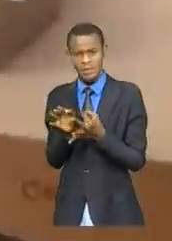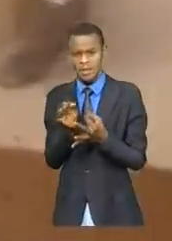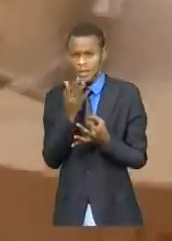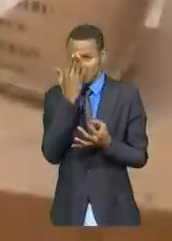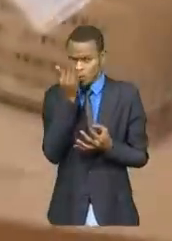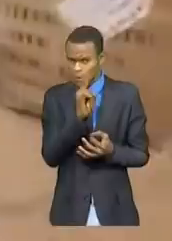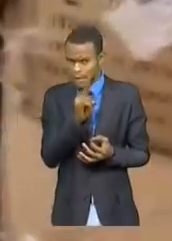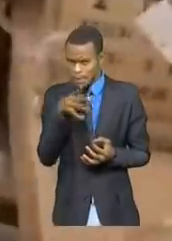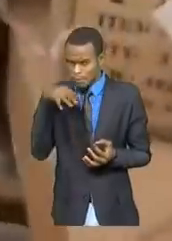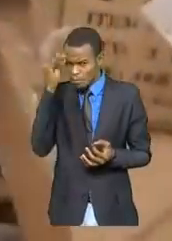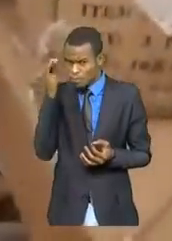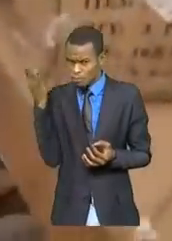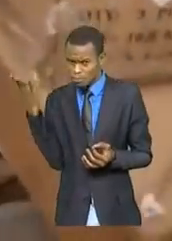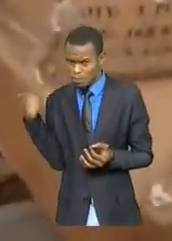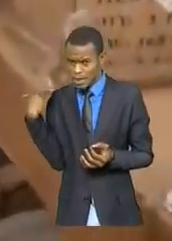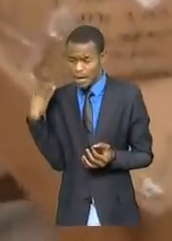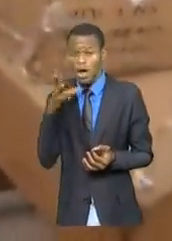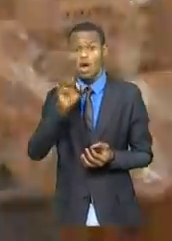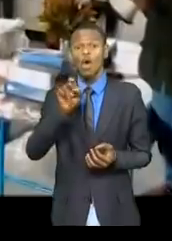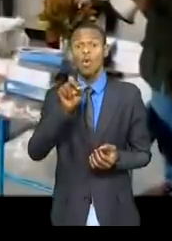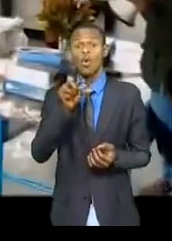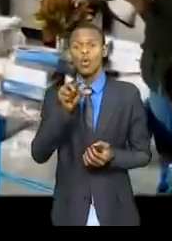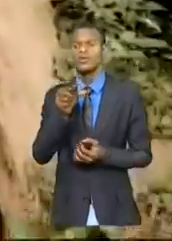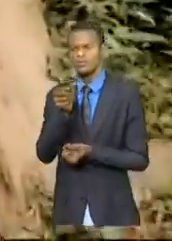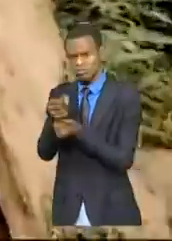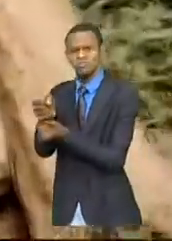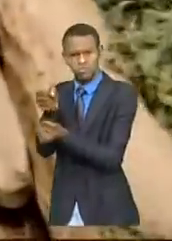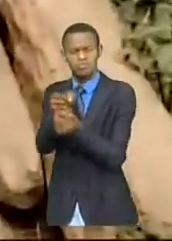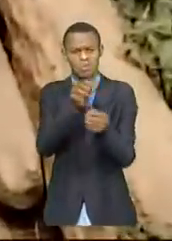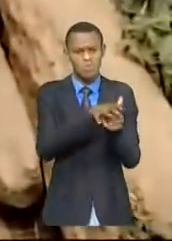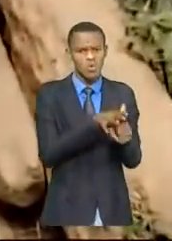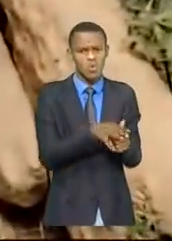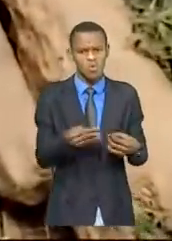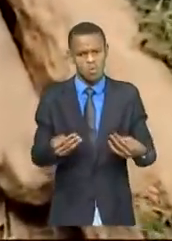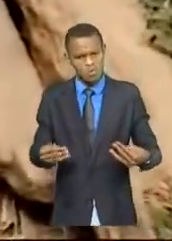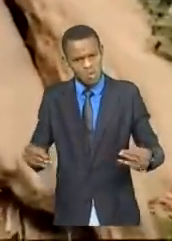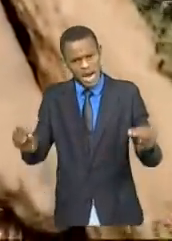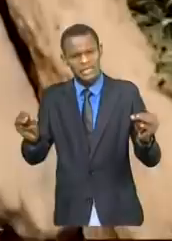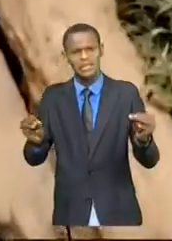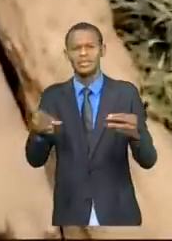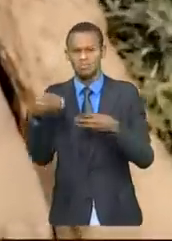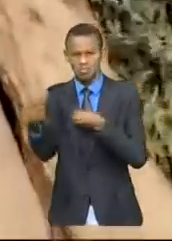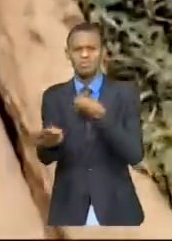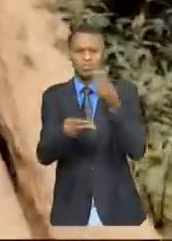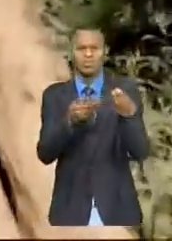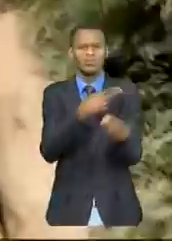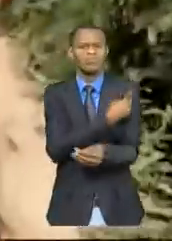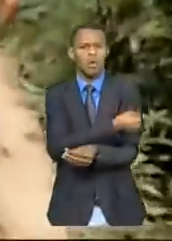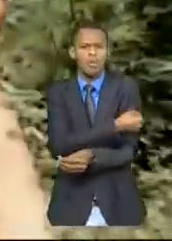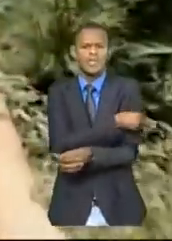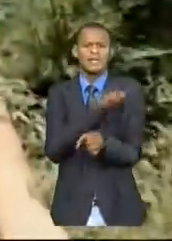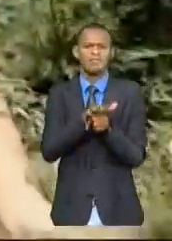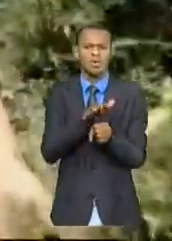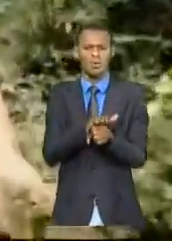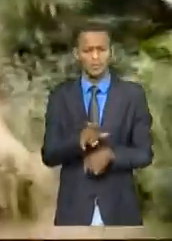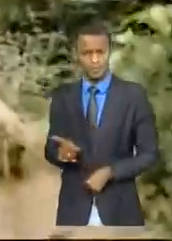geste dans plusieurs formations sanitaires dans le même territoire. Un autre fait a retenu l'attention de John Mbouletang, administrateur président